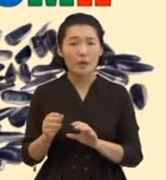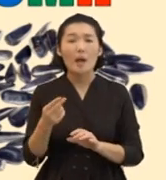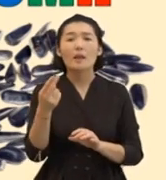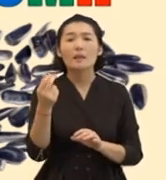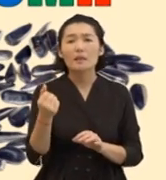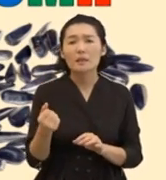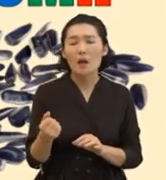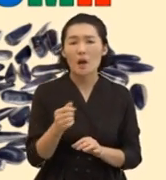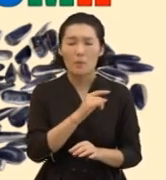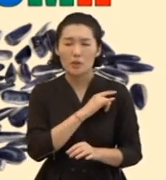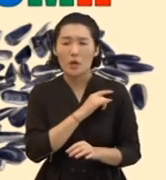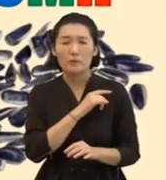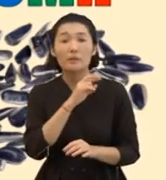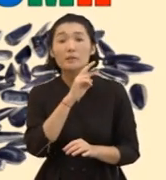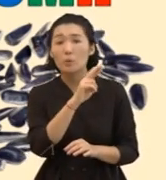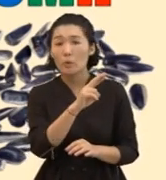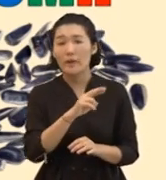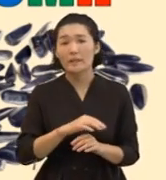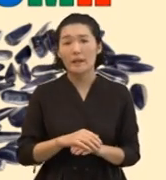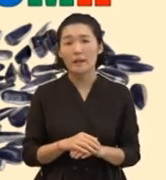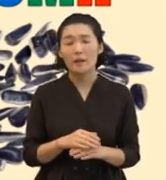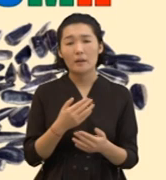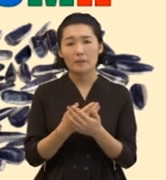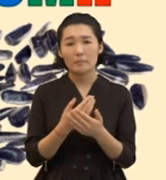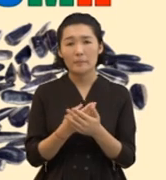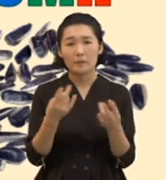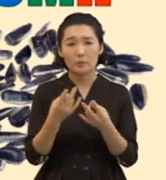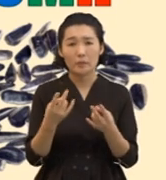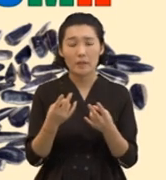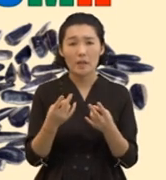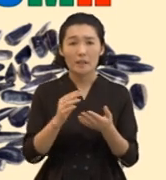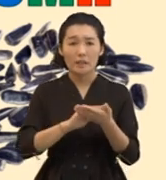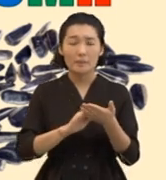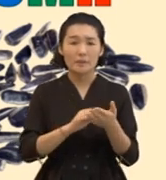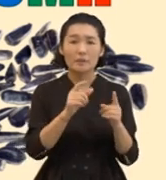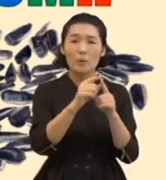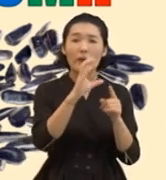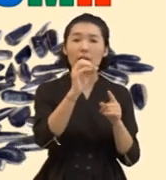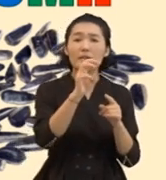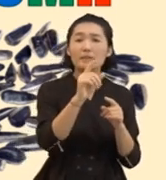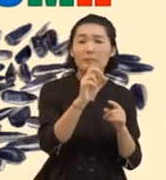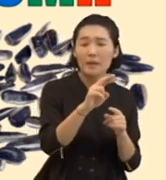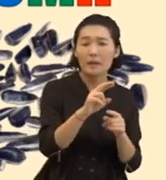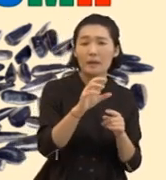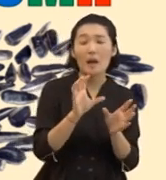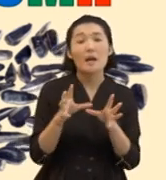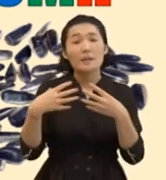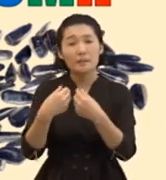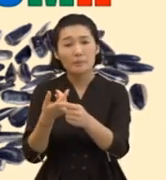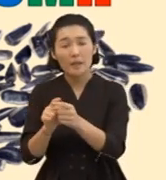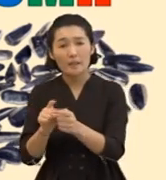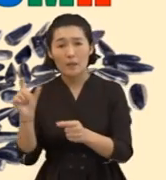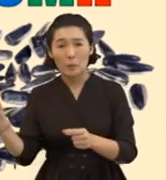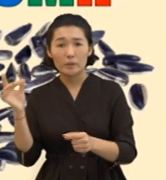буквой а вот например нужно написать слово семья семья это родственники которые живут вместе